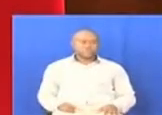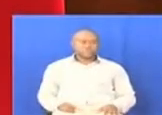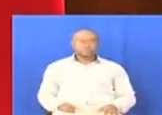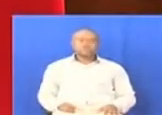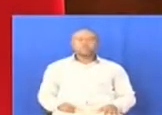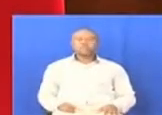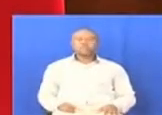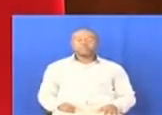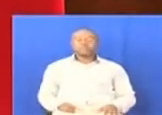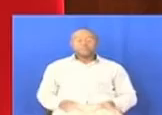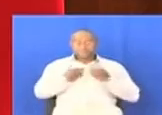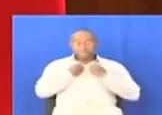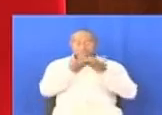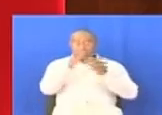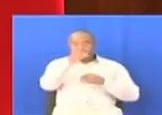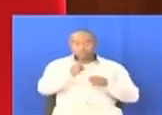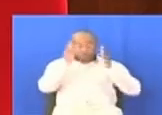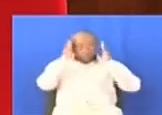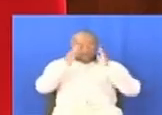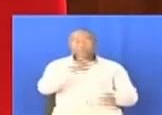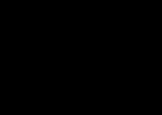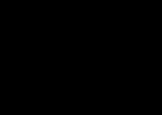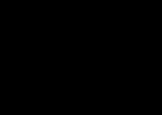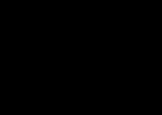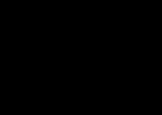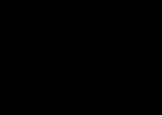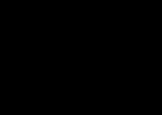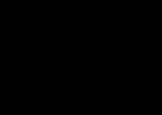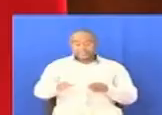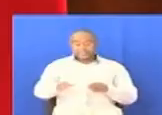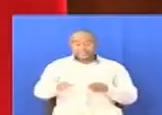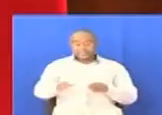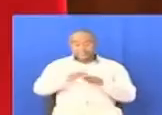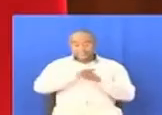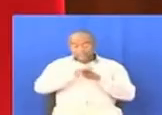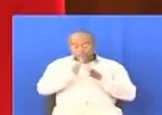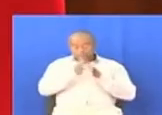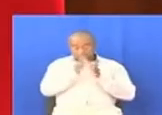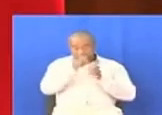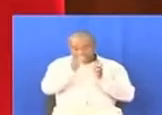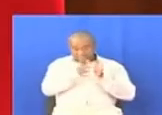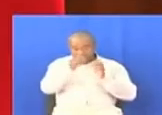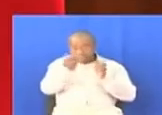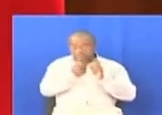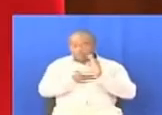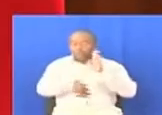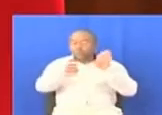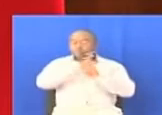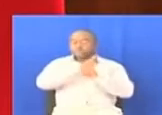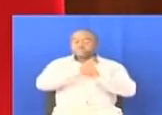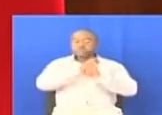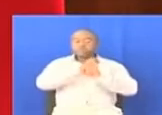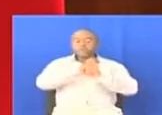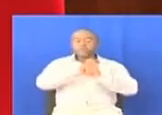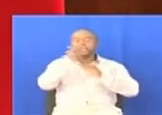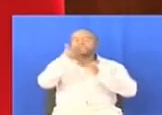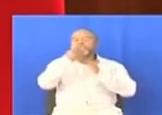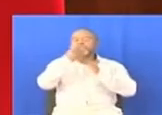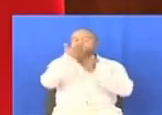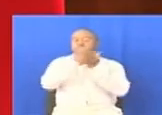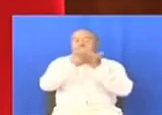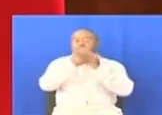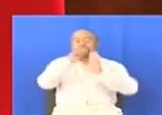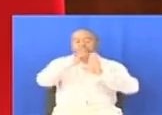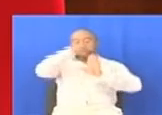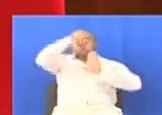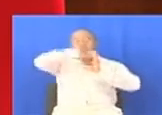Rais atumie nafasi yake ya kuwa mwenyekiti wa Sadeki kuonyesha njia ya kuwaeleza